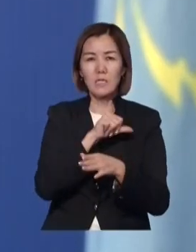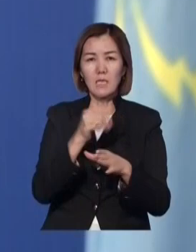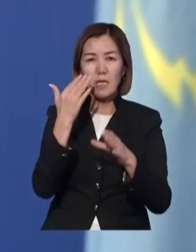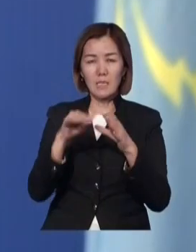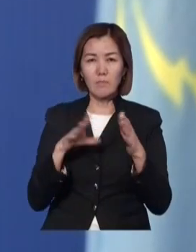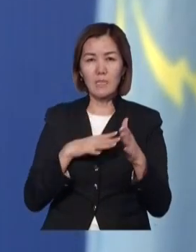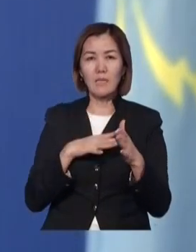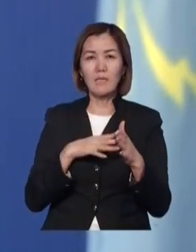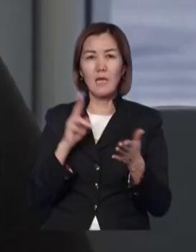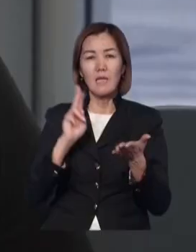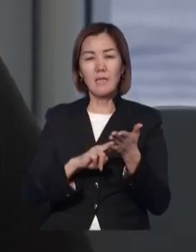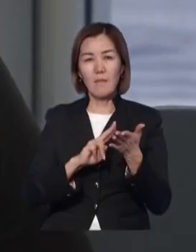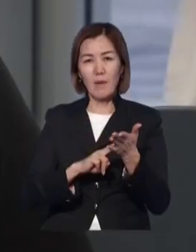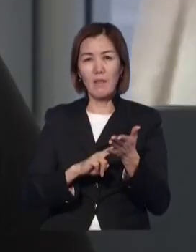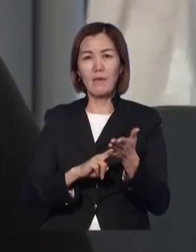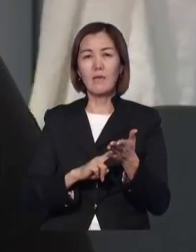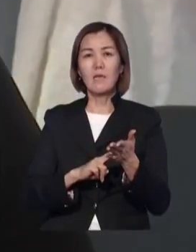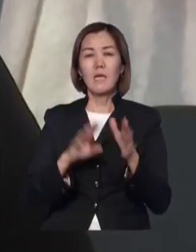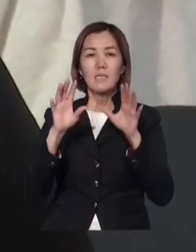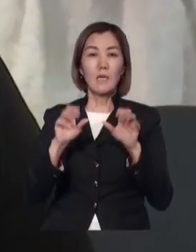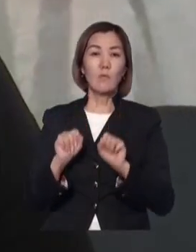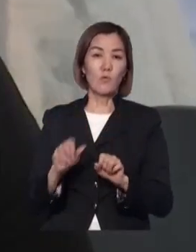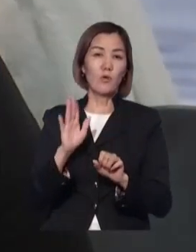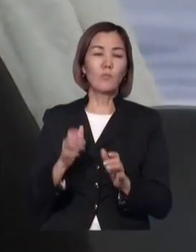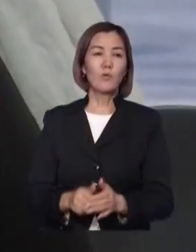Енді тауарлардың таңбалары ол жақта да заңмен қорғалады.